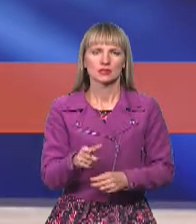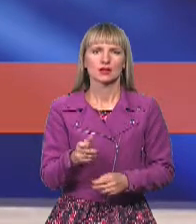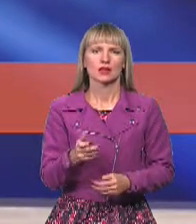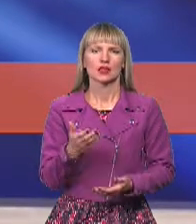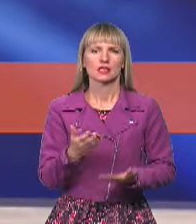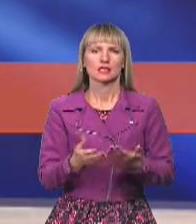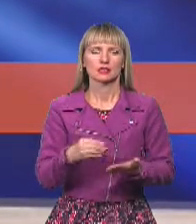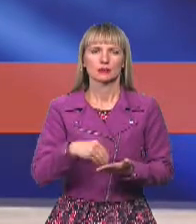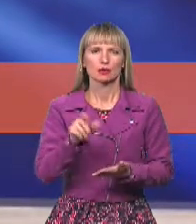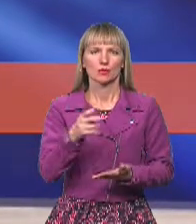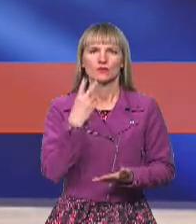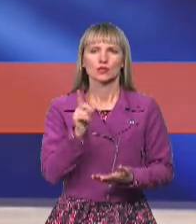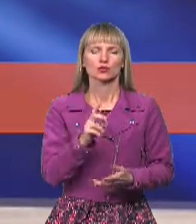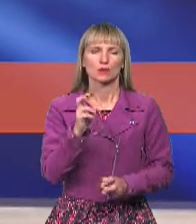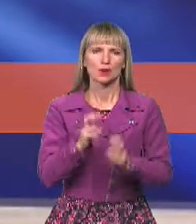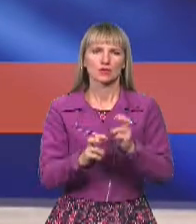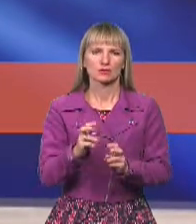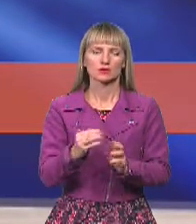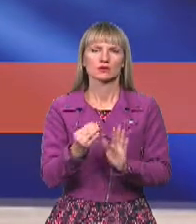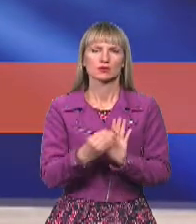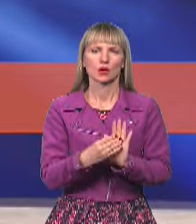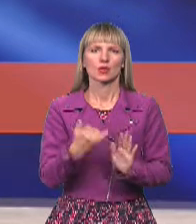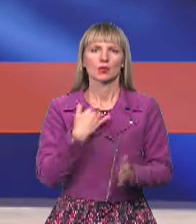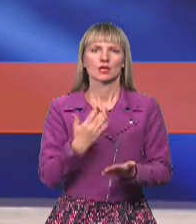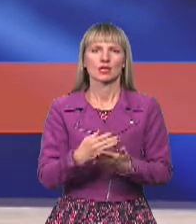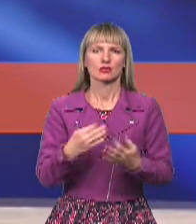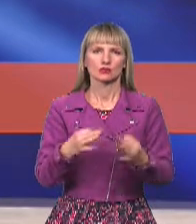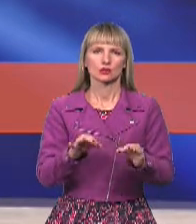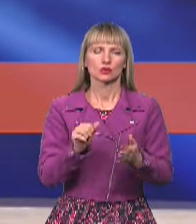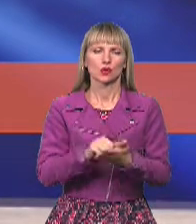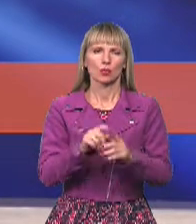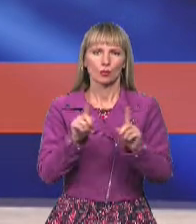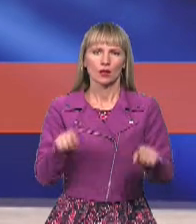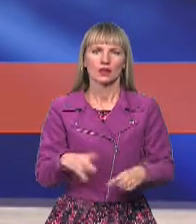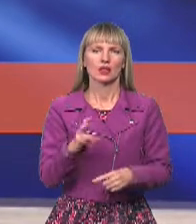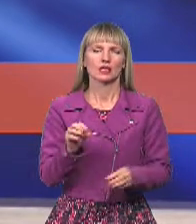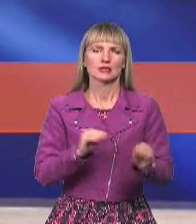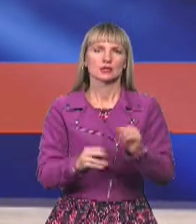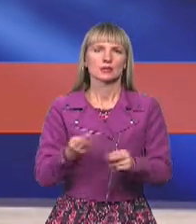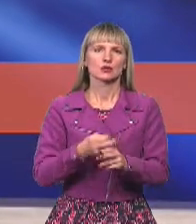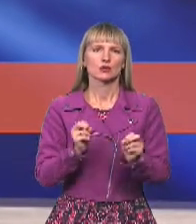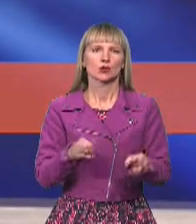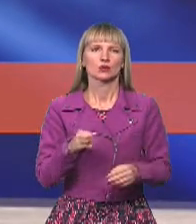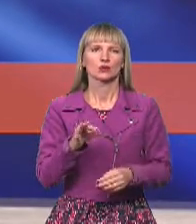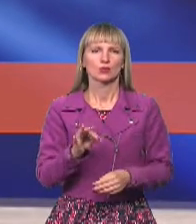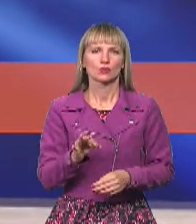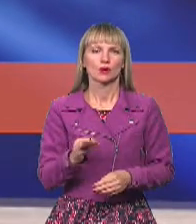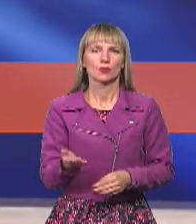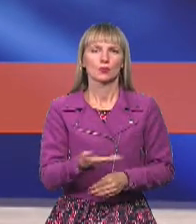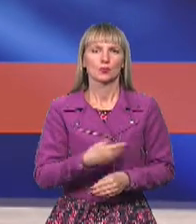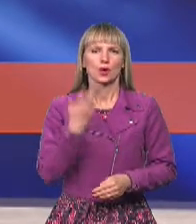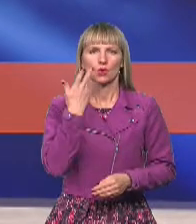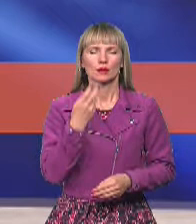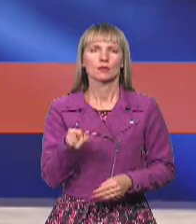что производитель декларирует, что у меня есть сертификат на систему безопасности, то мы,